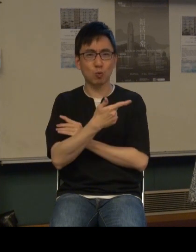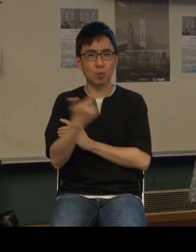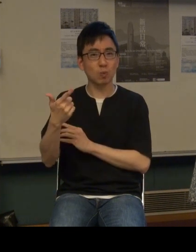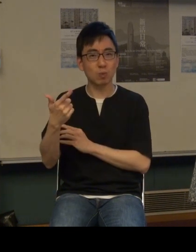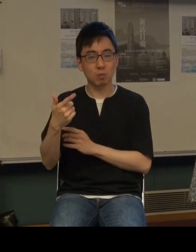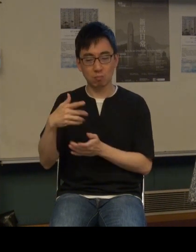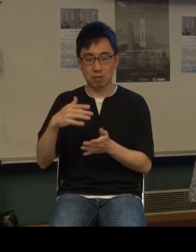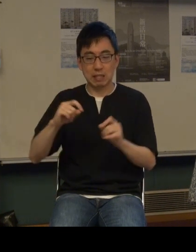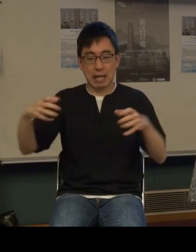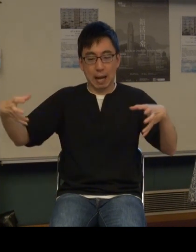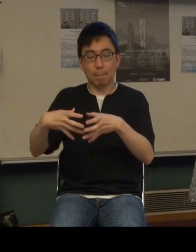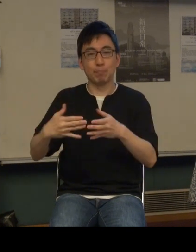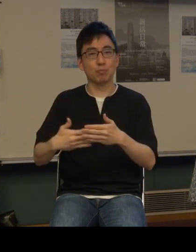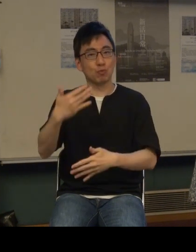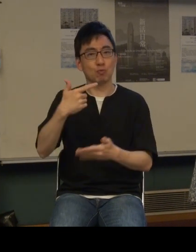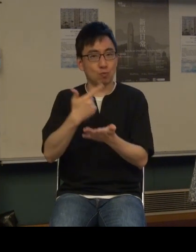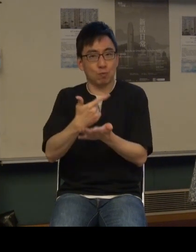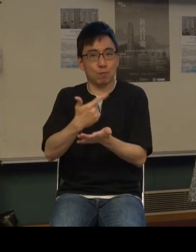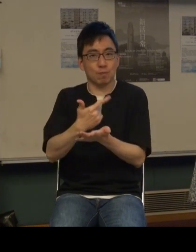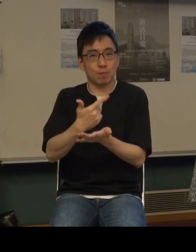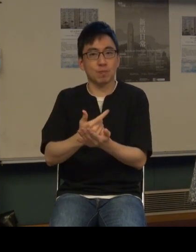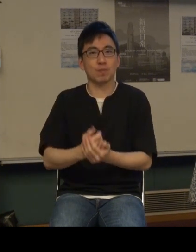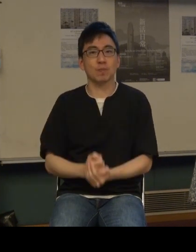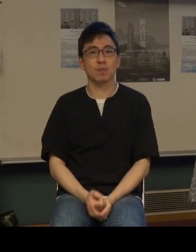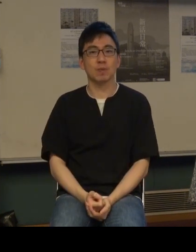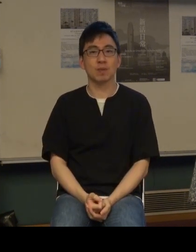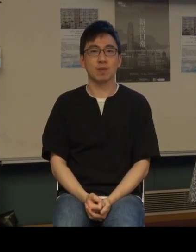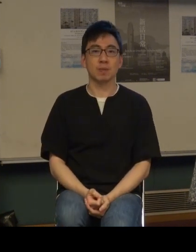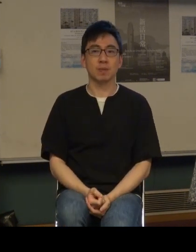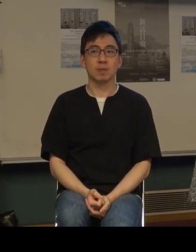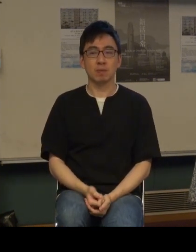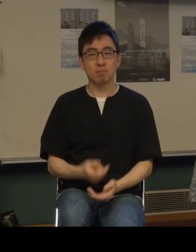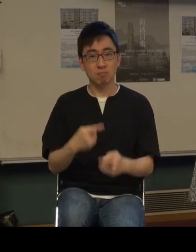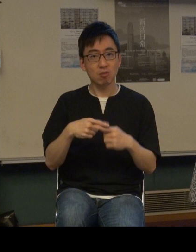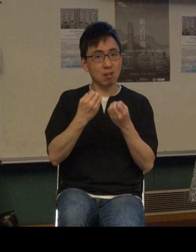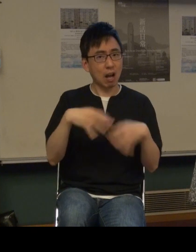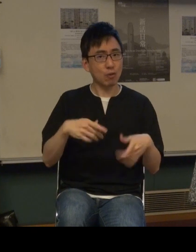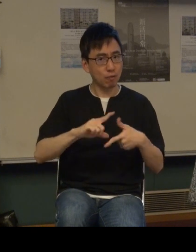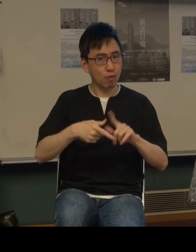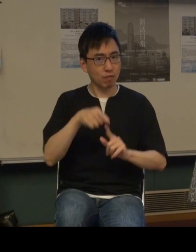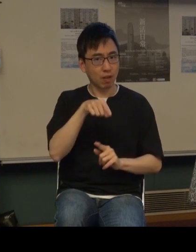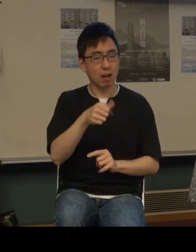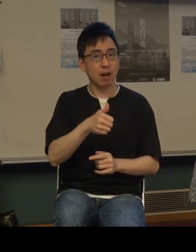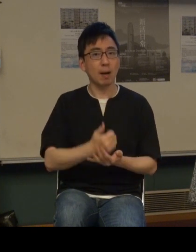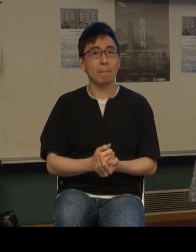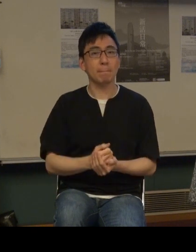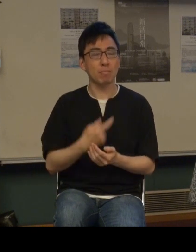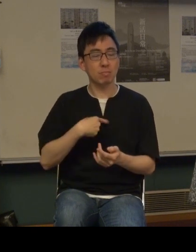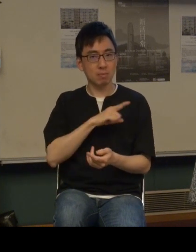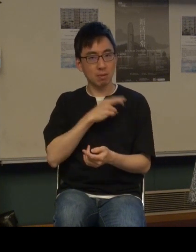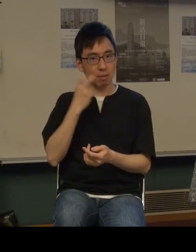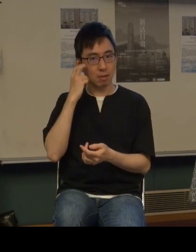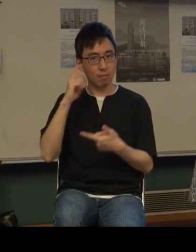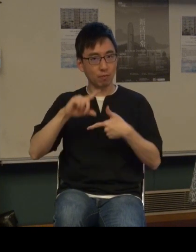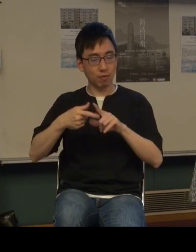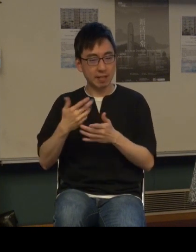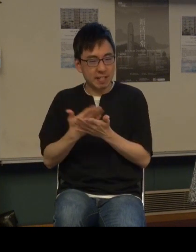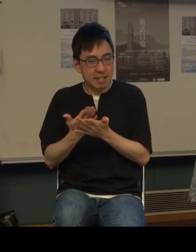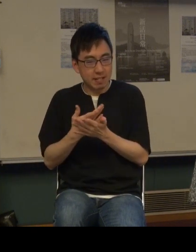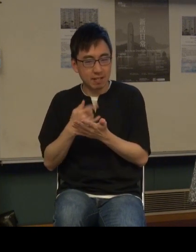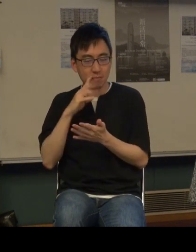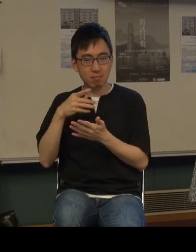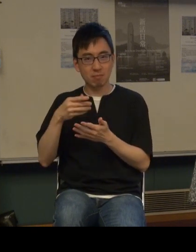住宅咧會係其中一個解決嘅方法。咁佢自己咧就係研究點樣係用呢個石屎喺